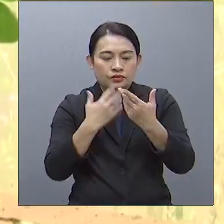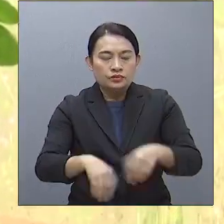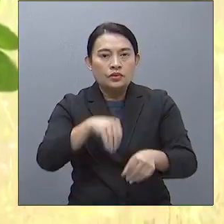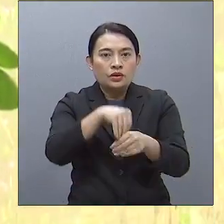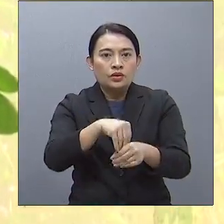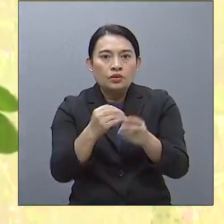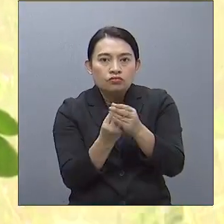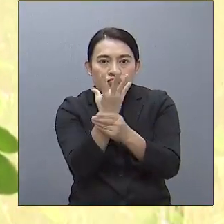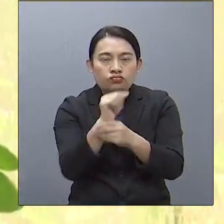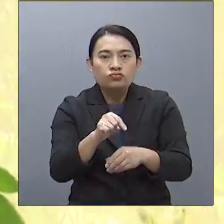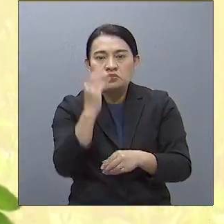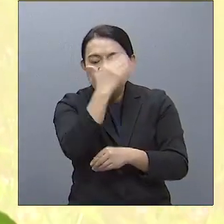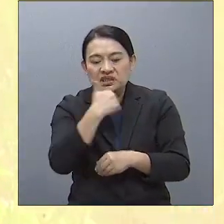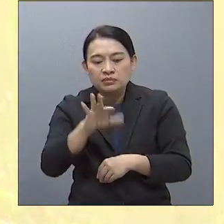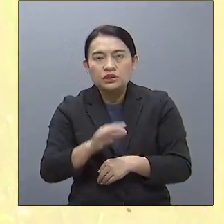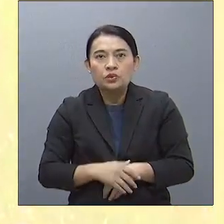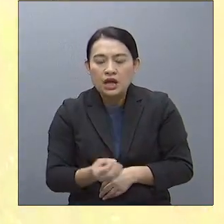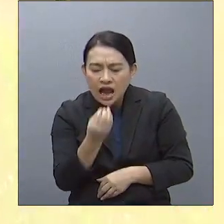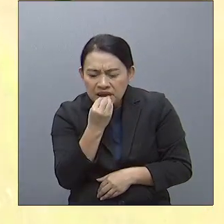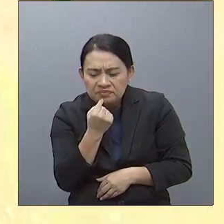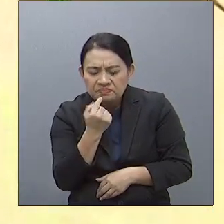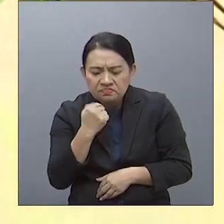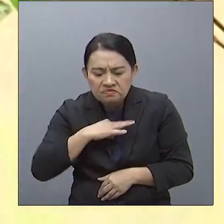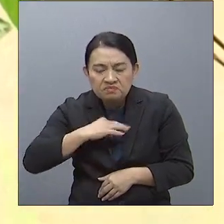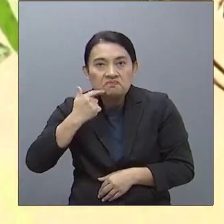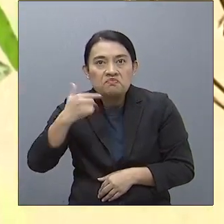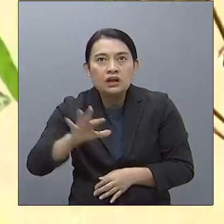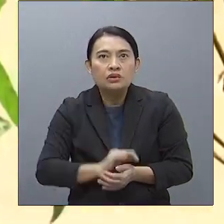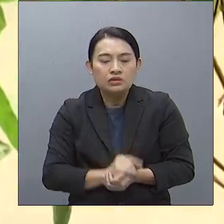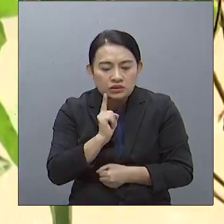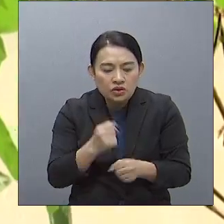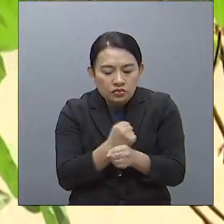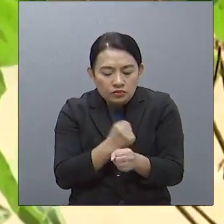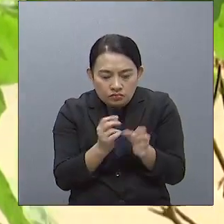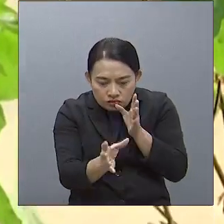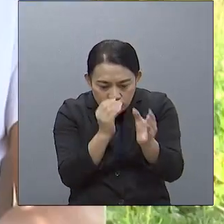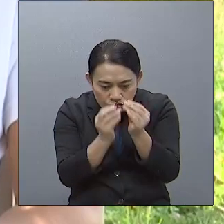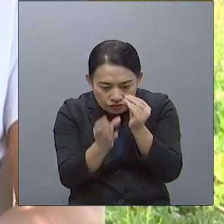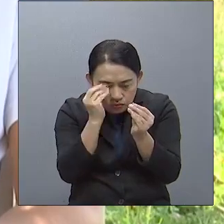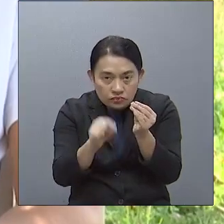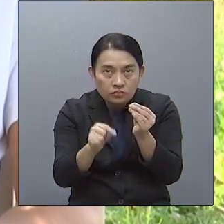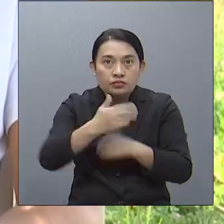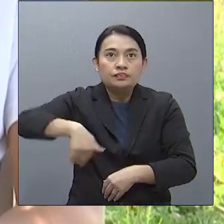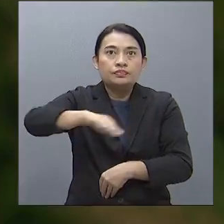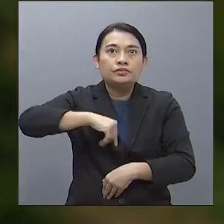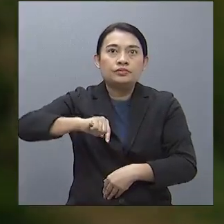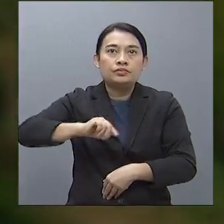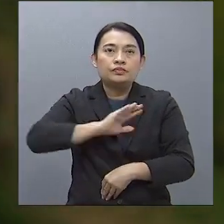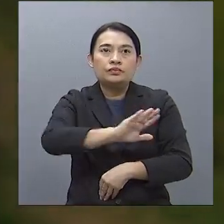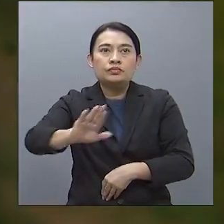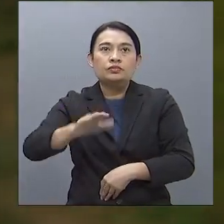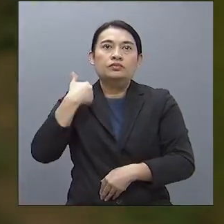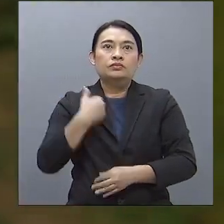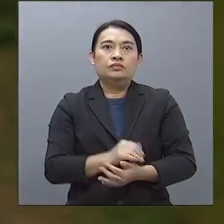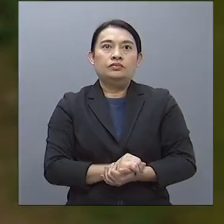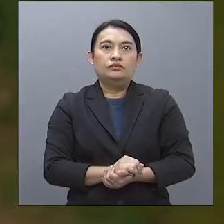วยบางทีมันสวยแต่รสชาติมันก็ไม่ได้ครับมันใช้เวลาเรียนรู้เจาะไปทีละอย่างทุกอย่างมันเป็นศาสตร์ของมันหมดเลยครับ